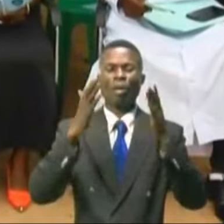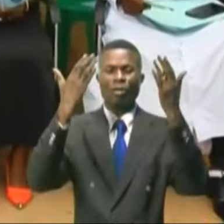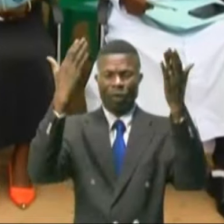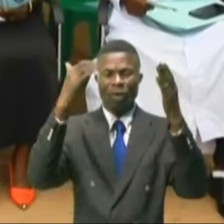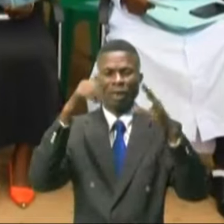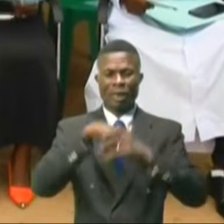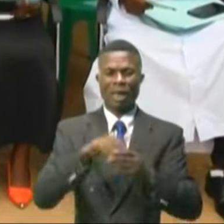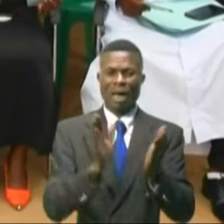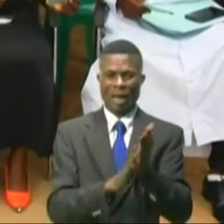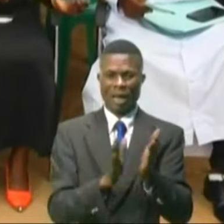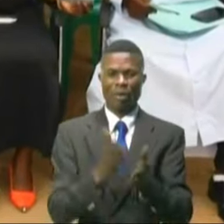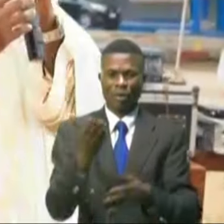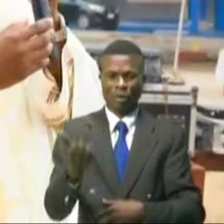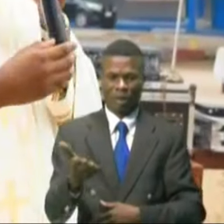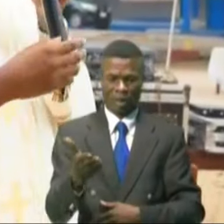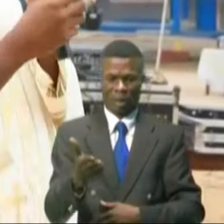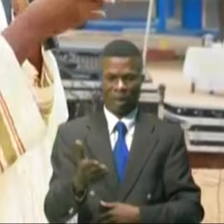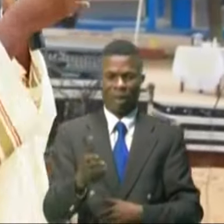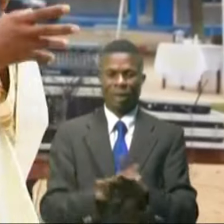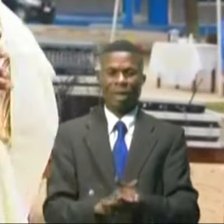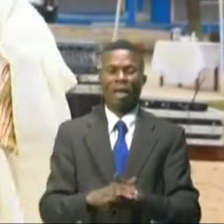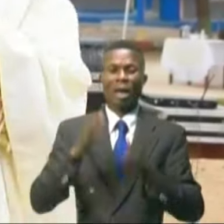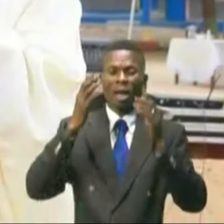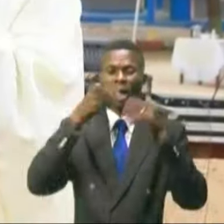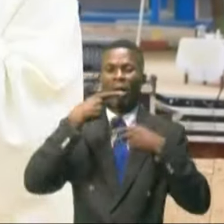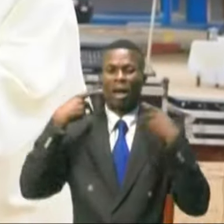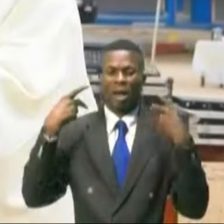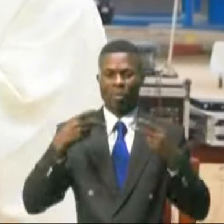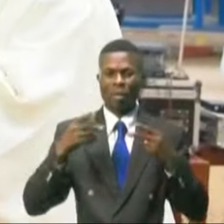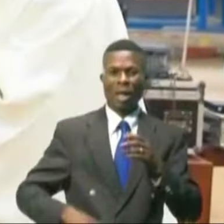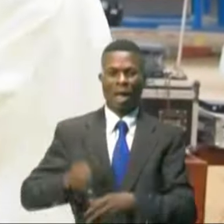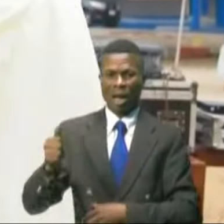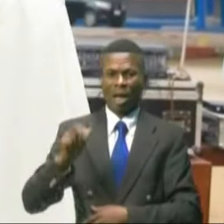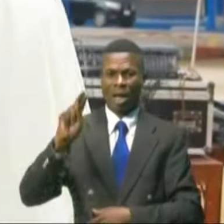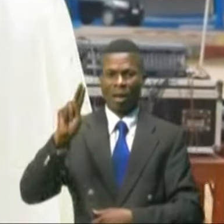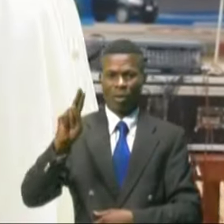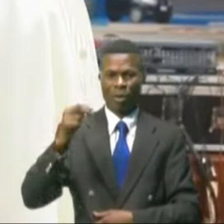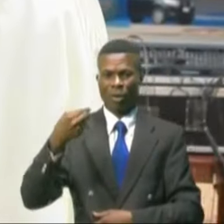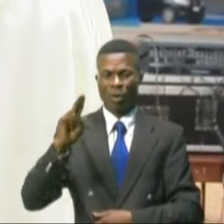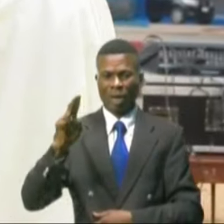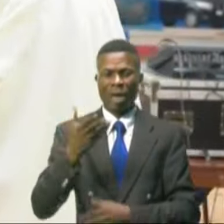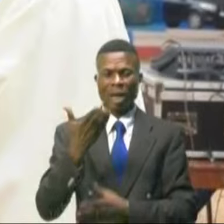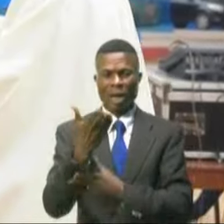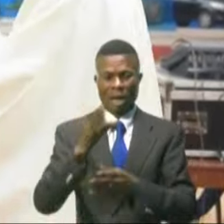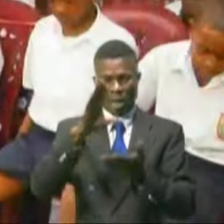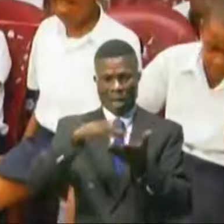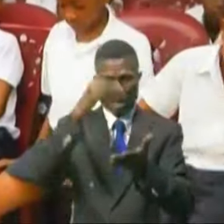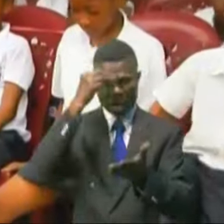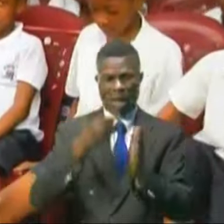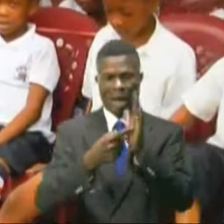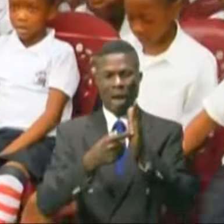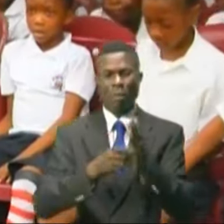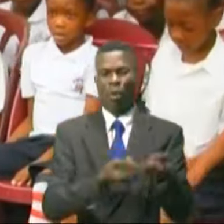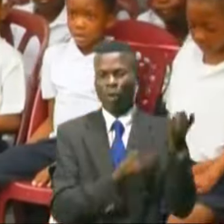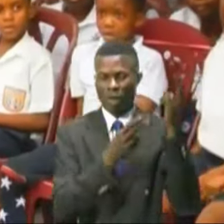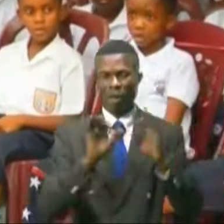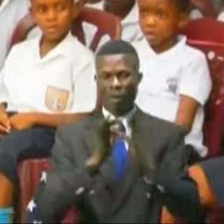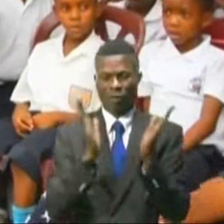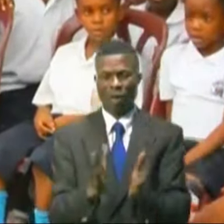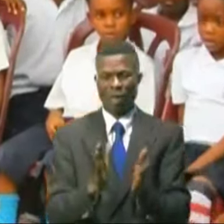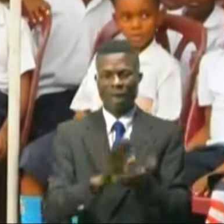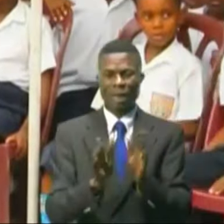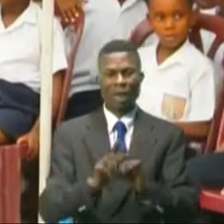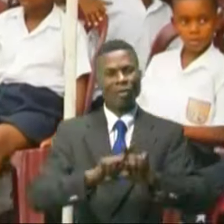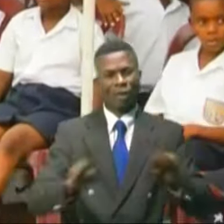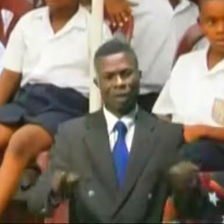cet établissement scolaire. L'officiant du jour à Béogui a appelé les élèves à cultiver les valeurs chrétiennes. Ils doivent se distinguer des